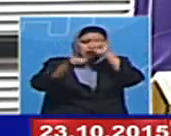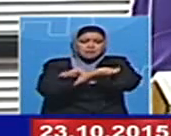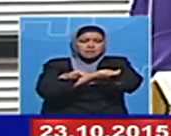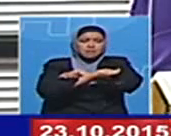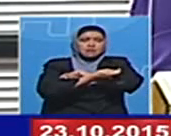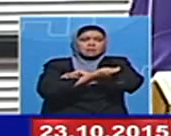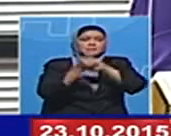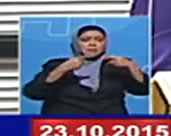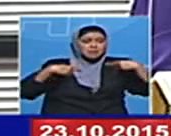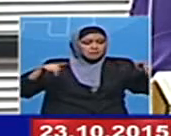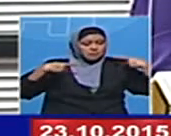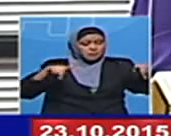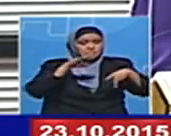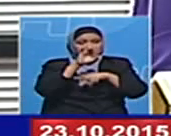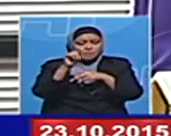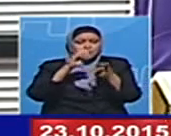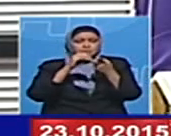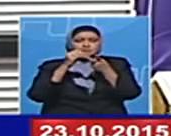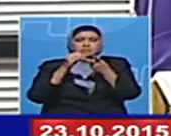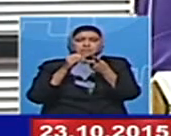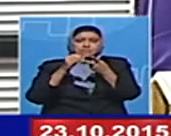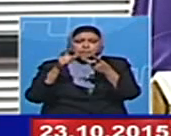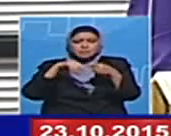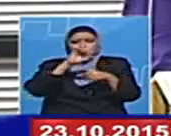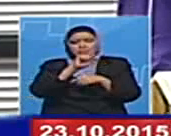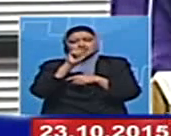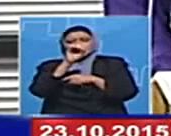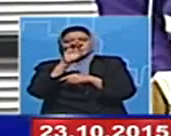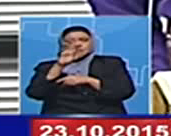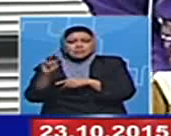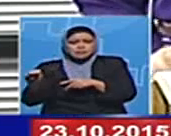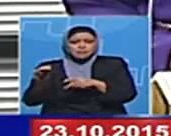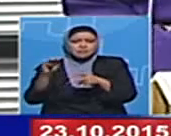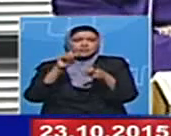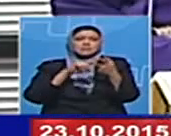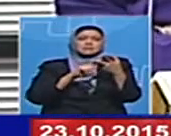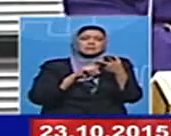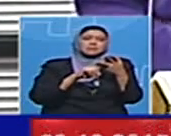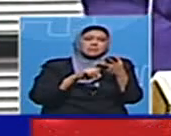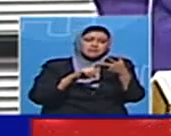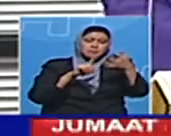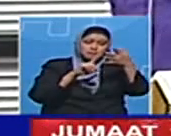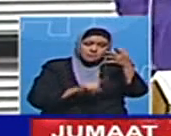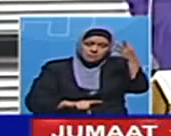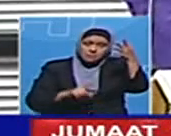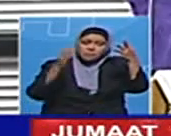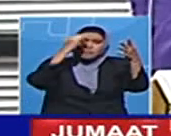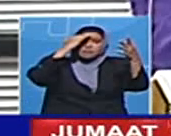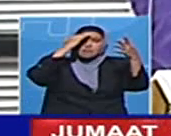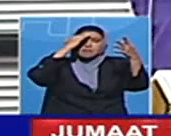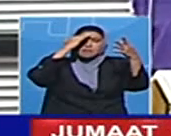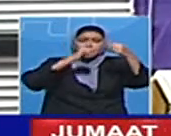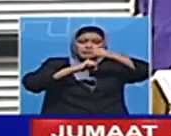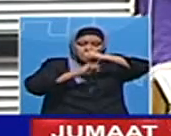projek automotif workshop modernization atau atom langkah keempat seperti yang kita tahu infrastruktur